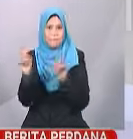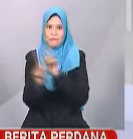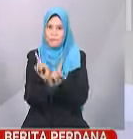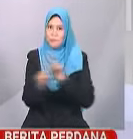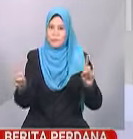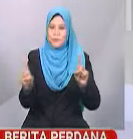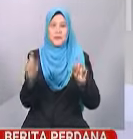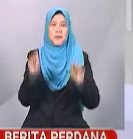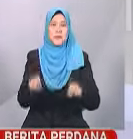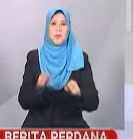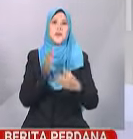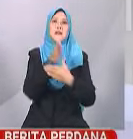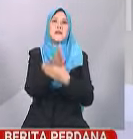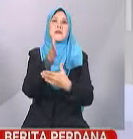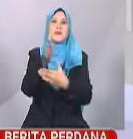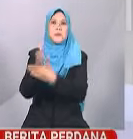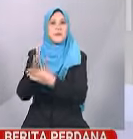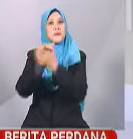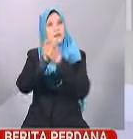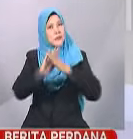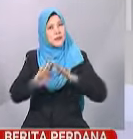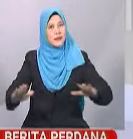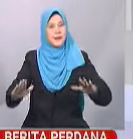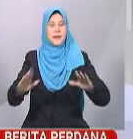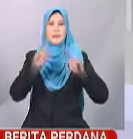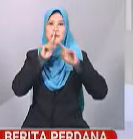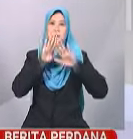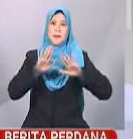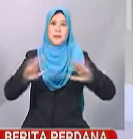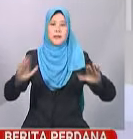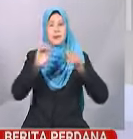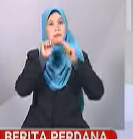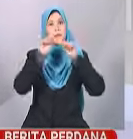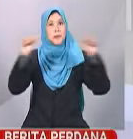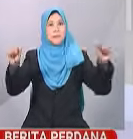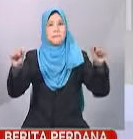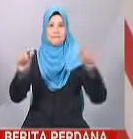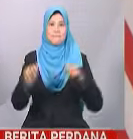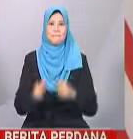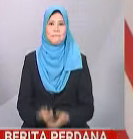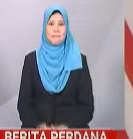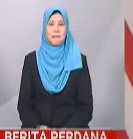sehingga mengganggu gugat keselamatan dan ketenteraman awam.